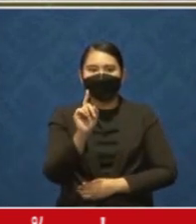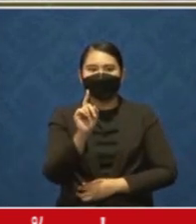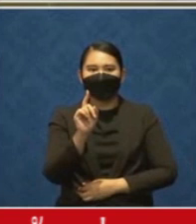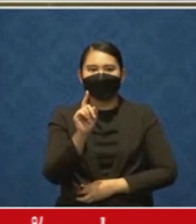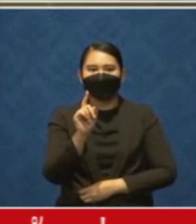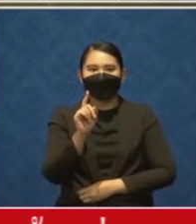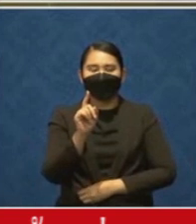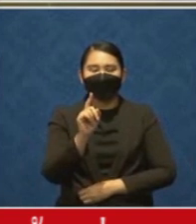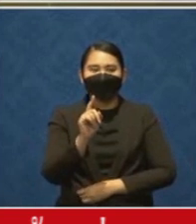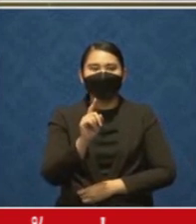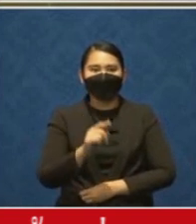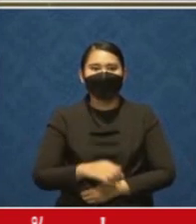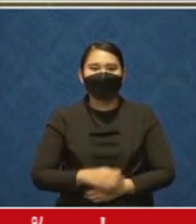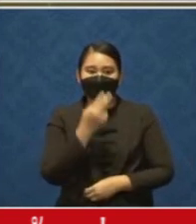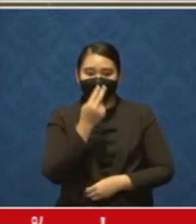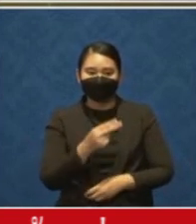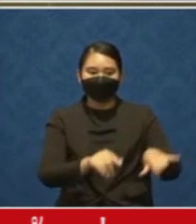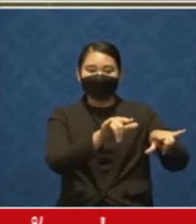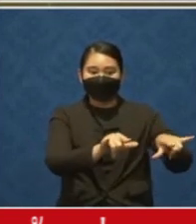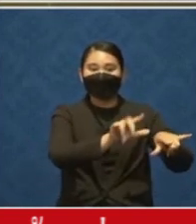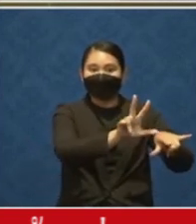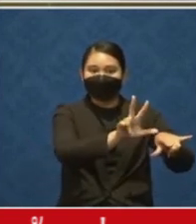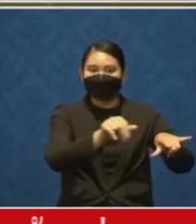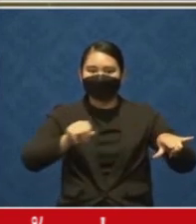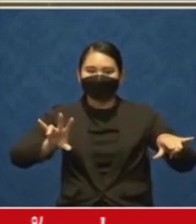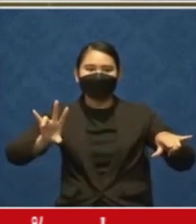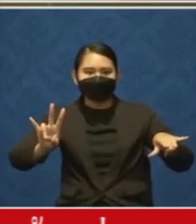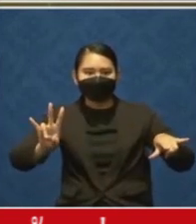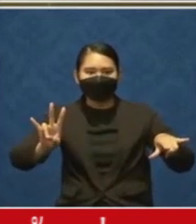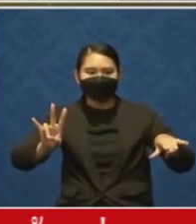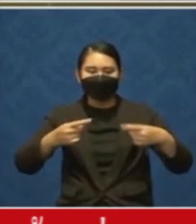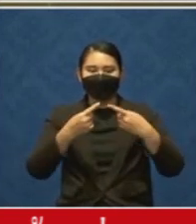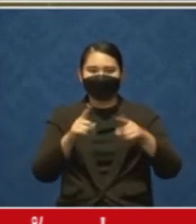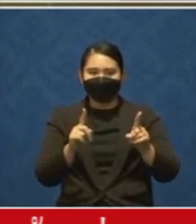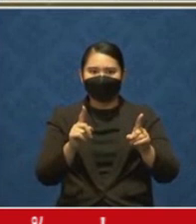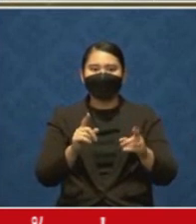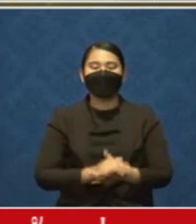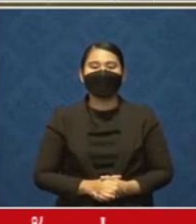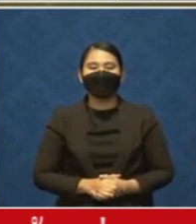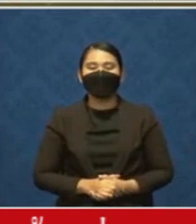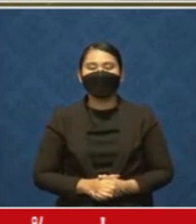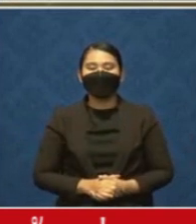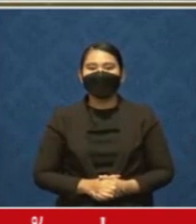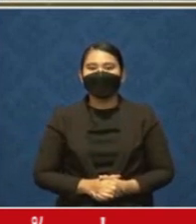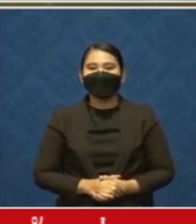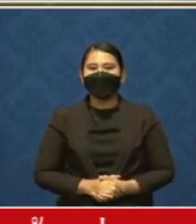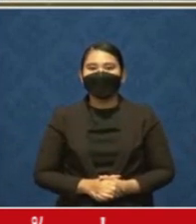นอกันคาดเคลื่อนระหว่าง7ลำกับ3ลำอย่างเงี้ยต่อครับก